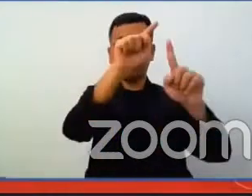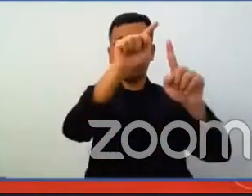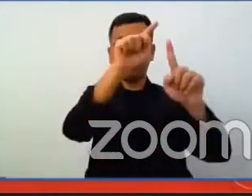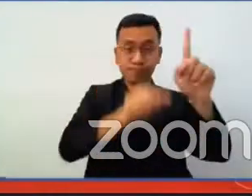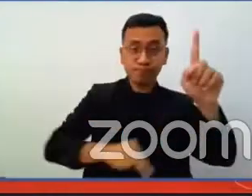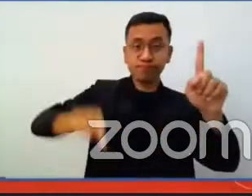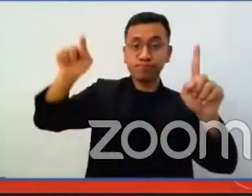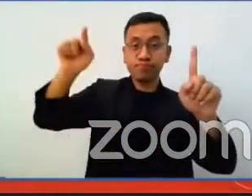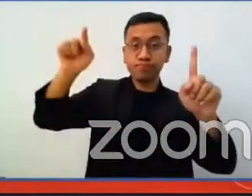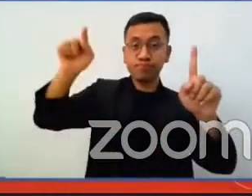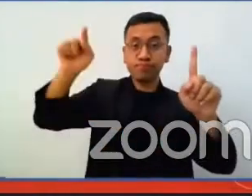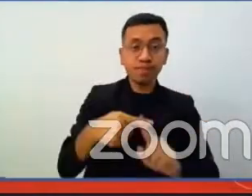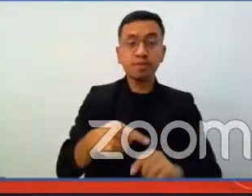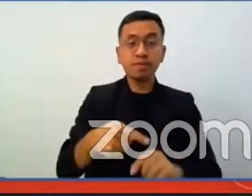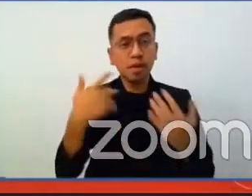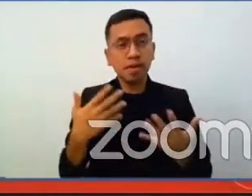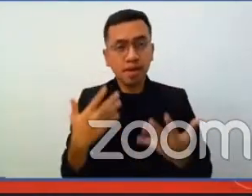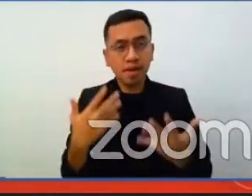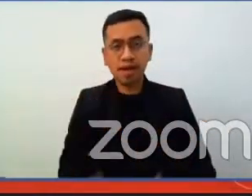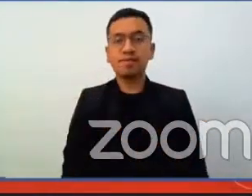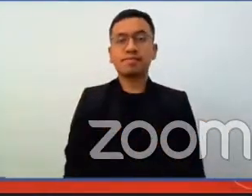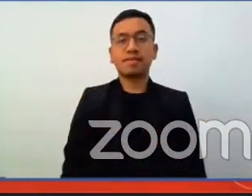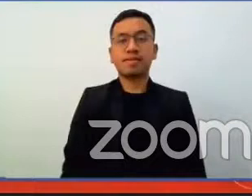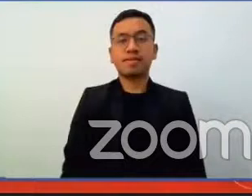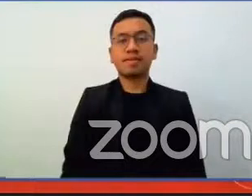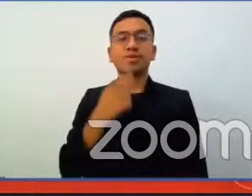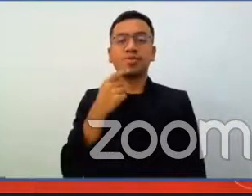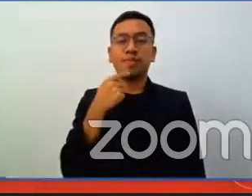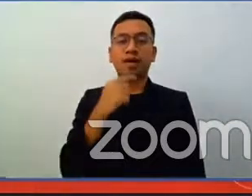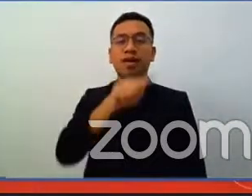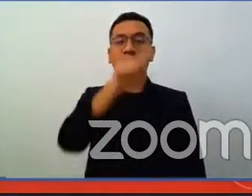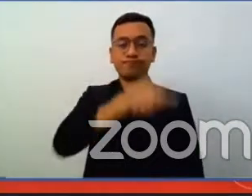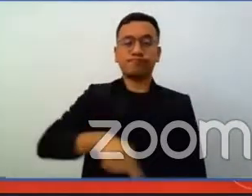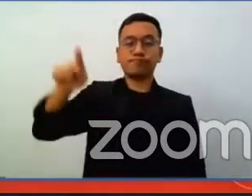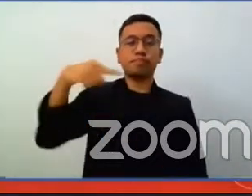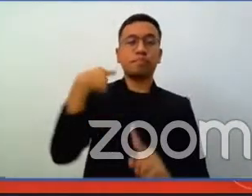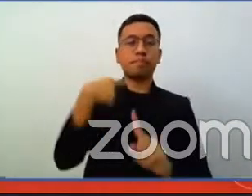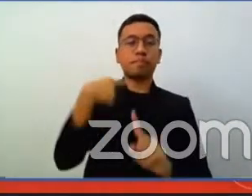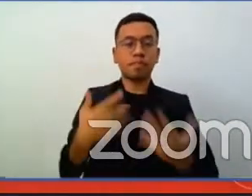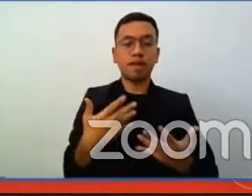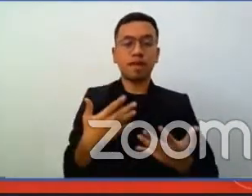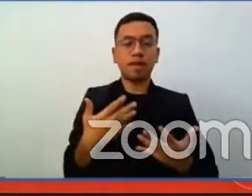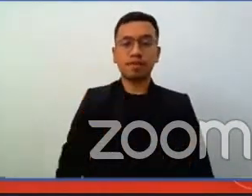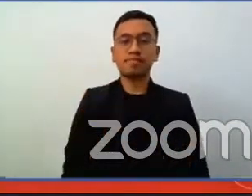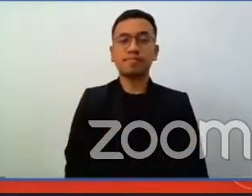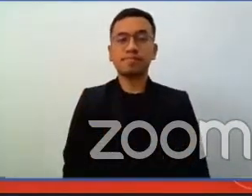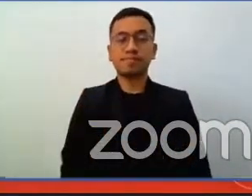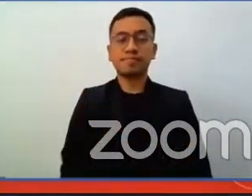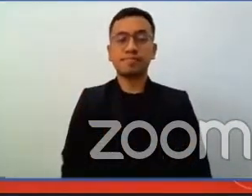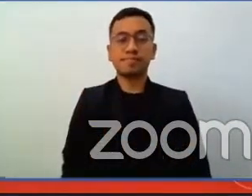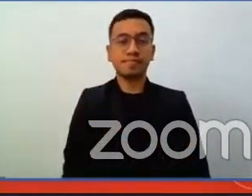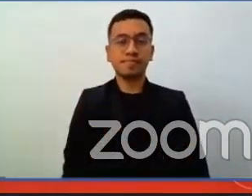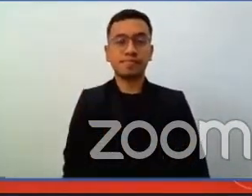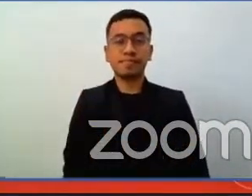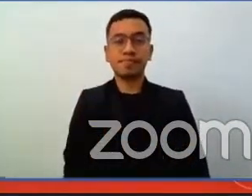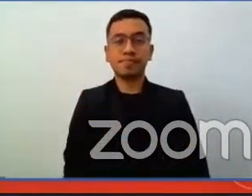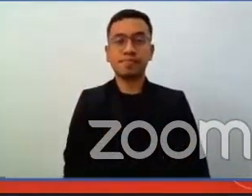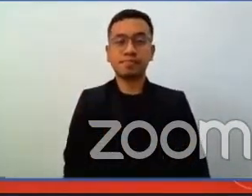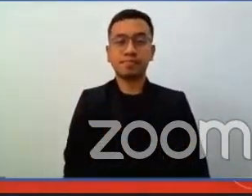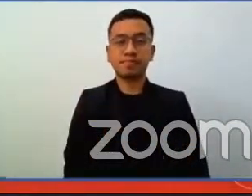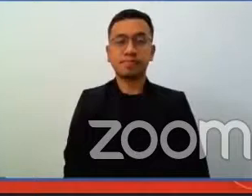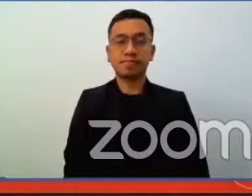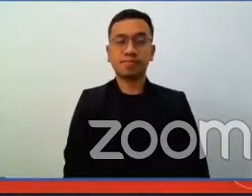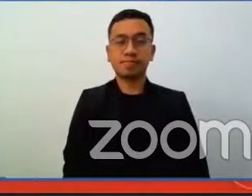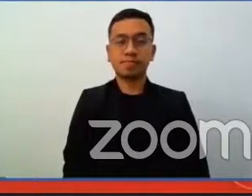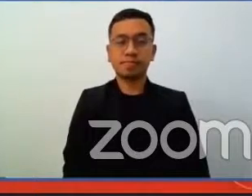itu nanti bagaimana, gitu. Ini saya coba titik baliknya plus, ya, misalnya 4. Nah, izin Pak